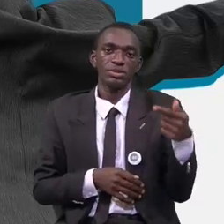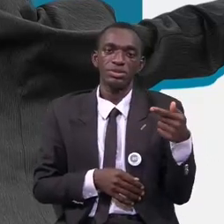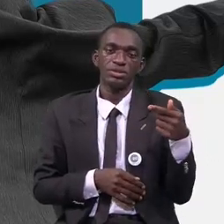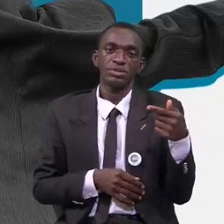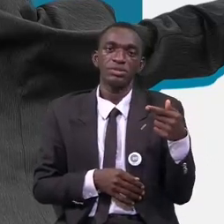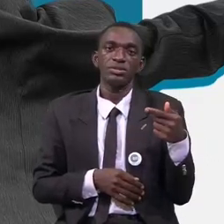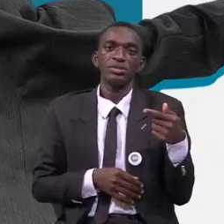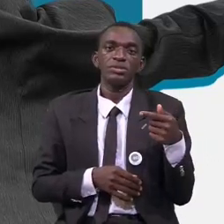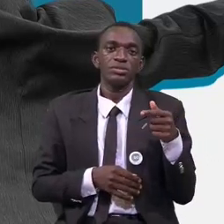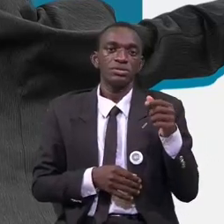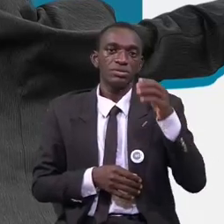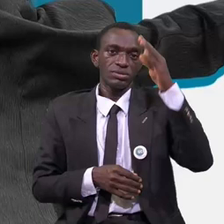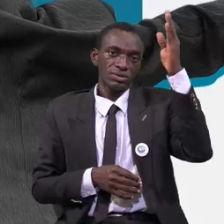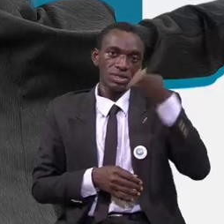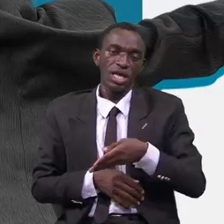gq/